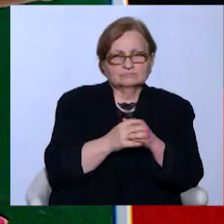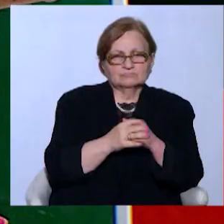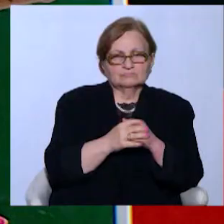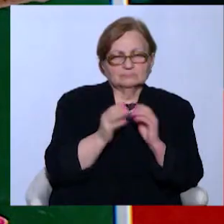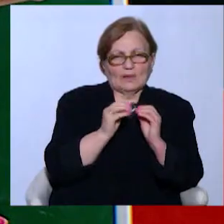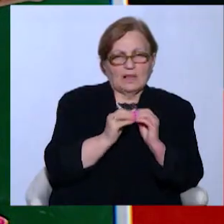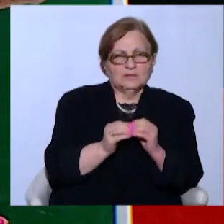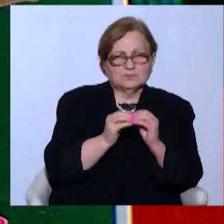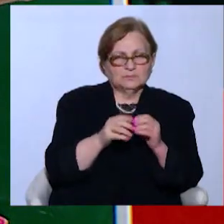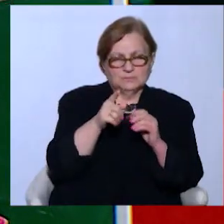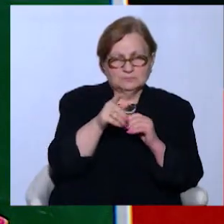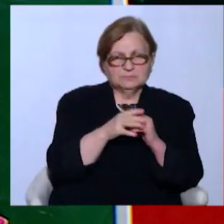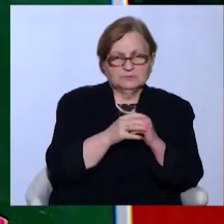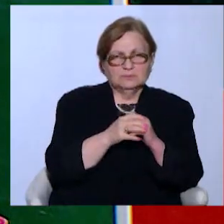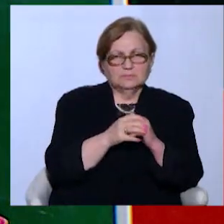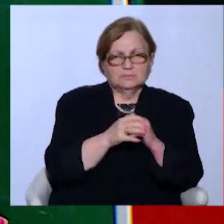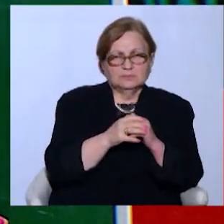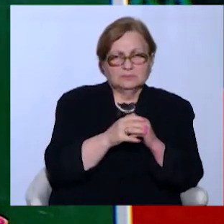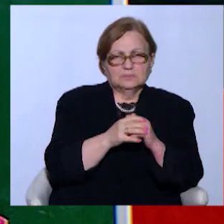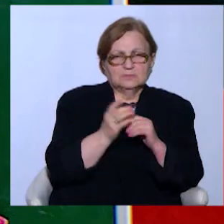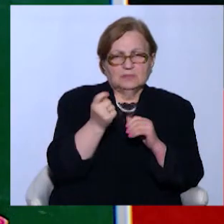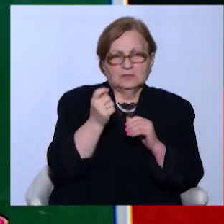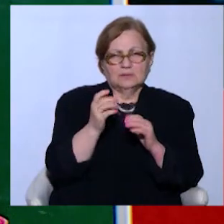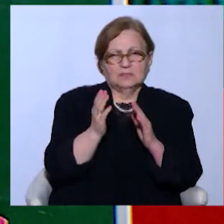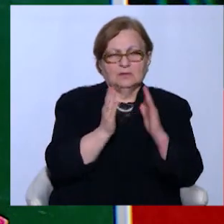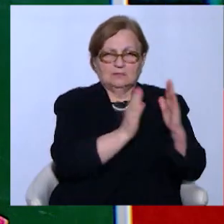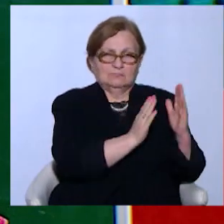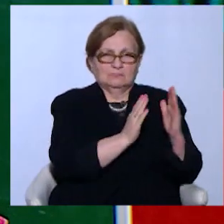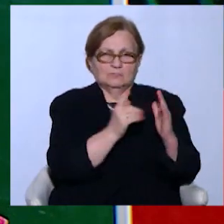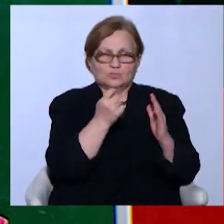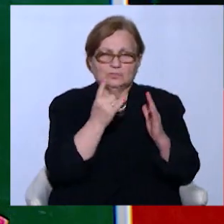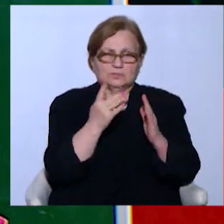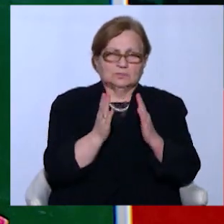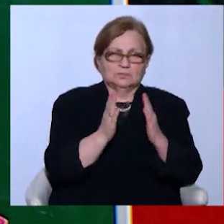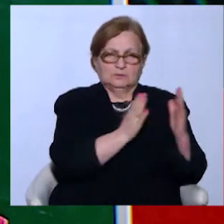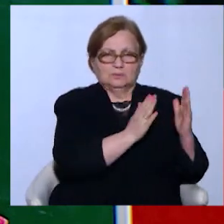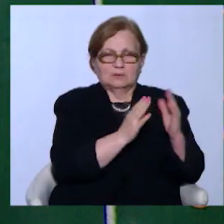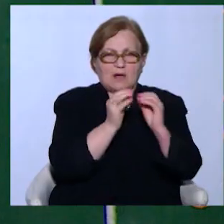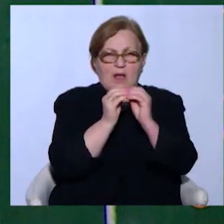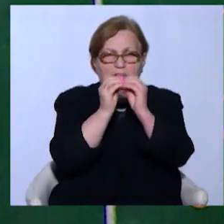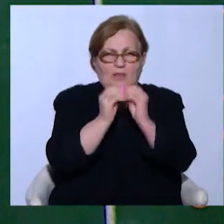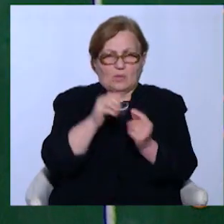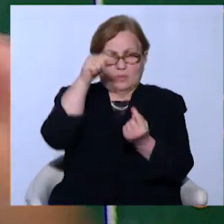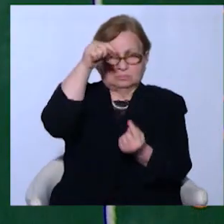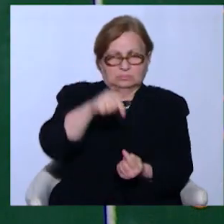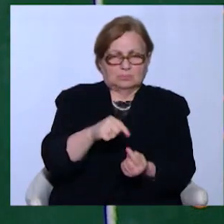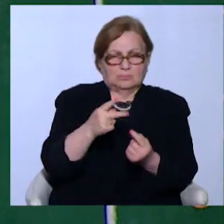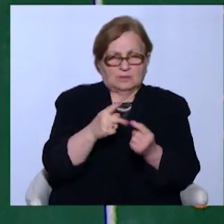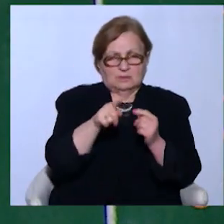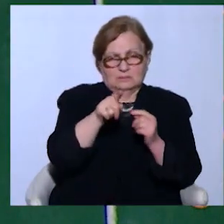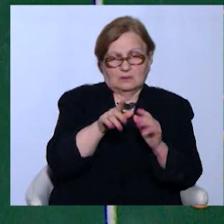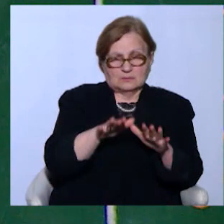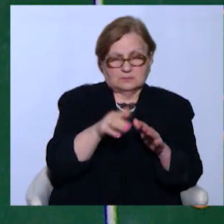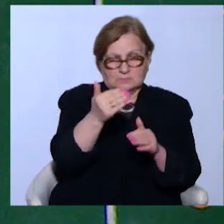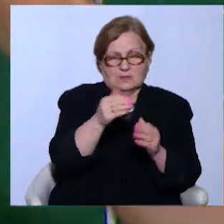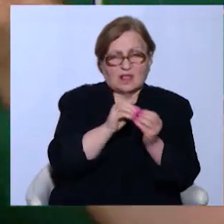გადავდივარ ათეულებზე და ამიტომ მე ერთეულებიდან უნდა გამოვიწიო ათეულებისკენ და დაწერა დავიწყო